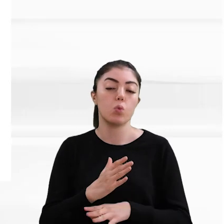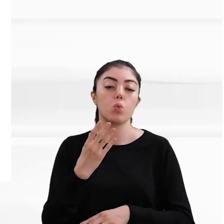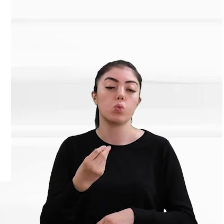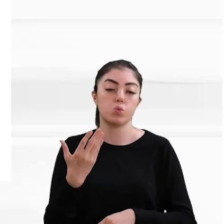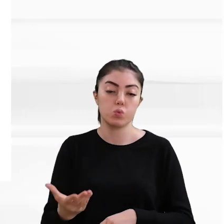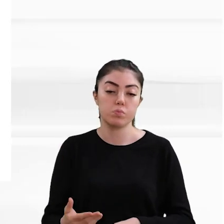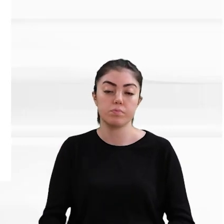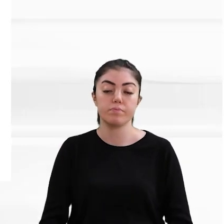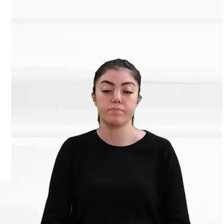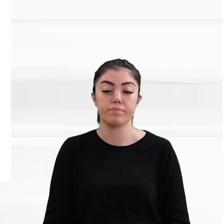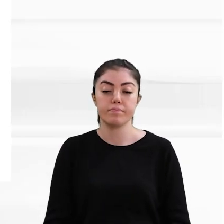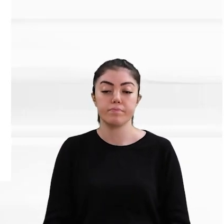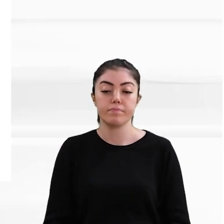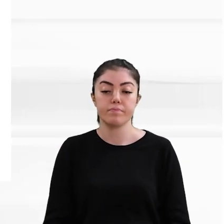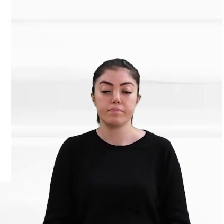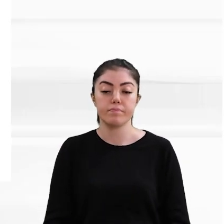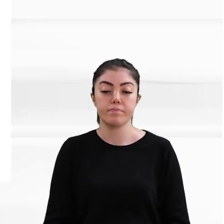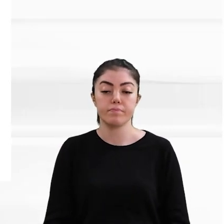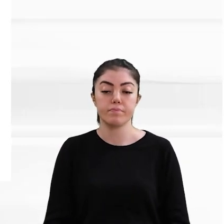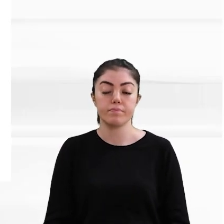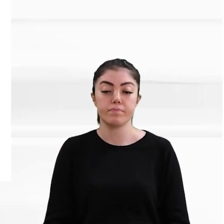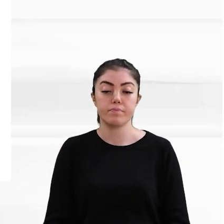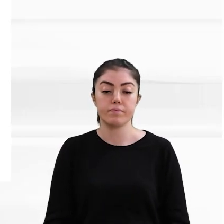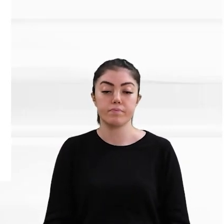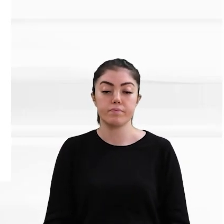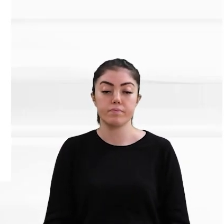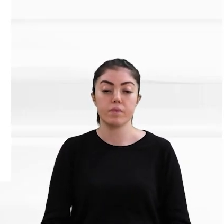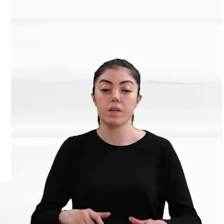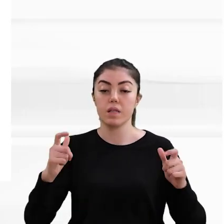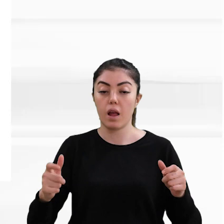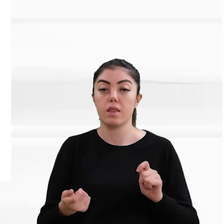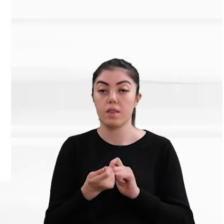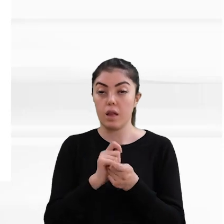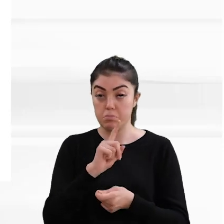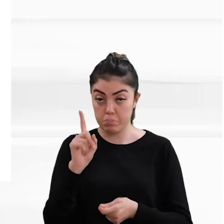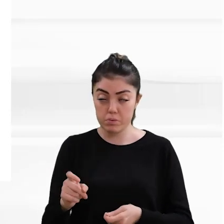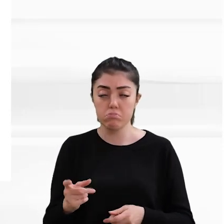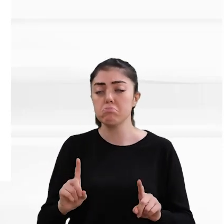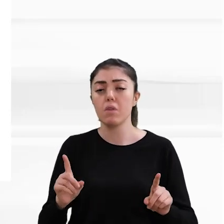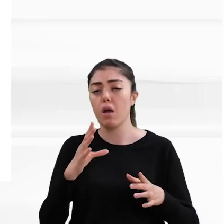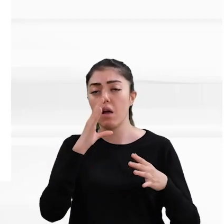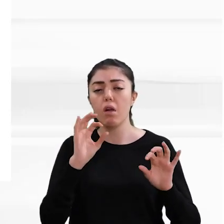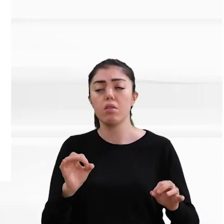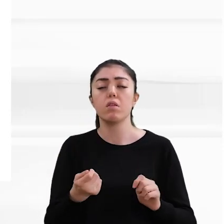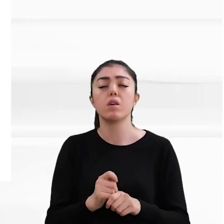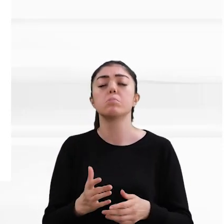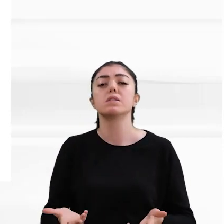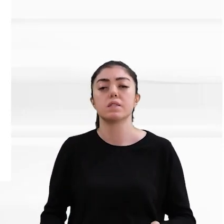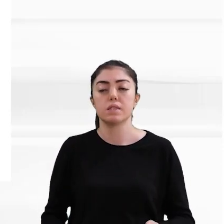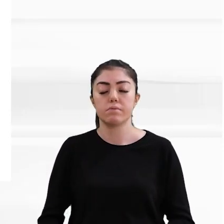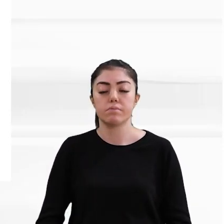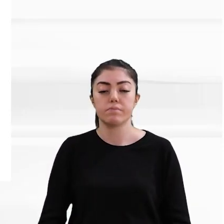birinci yargımız doğrudur. Saçak genişlikleri artar. Merkezi aydınlık saçağın yeri değişir mi? Hayır, değişmez.